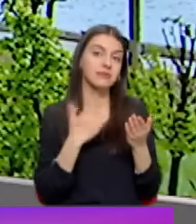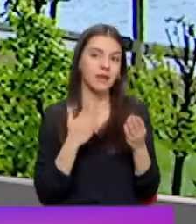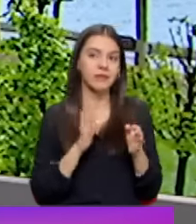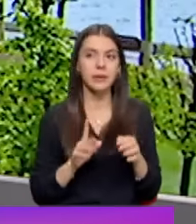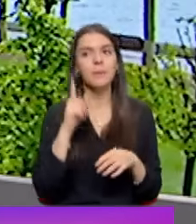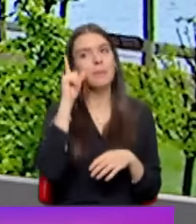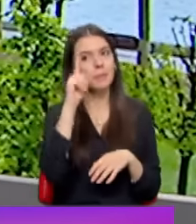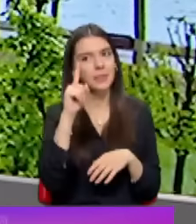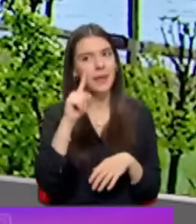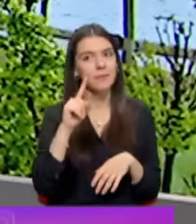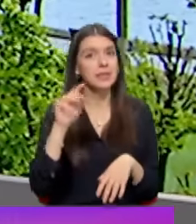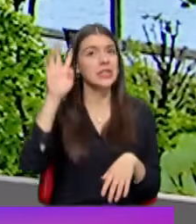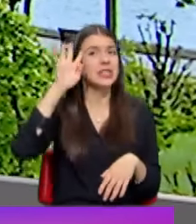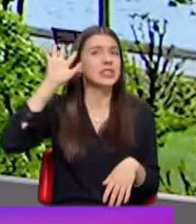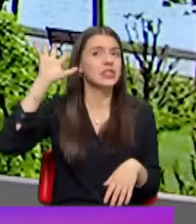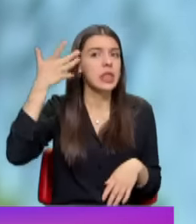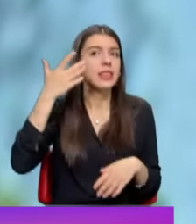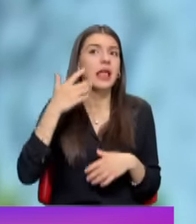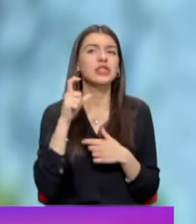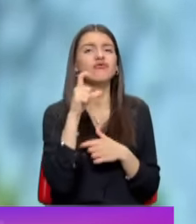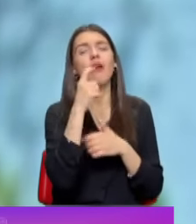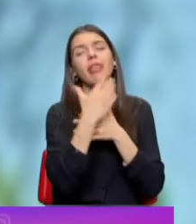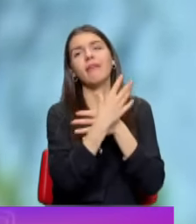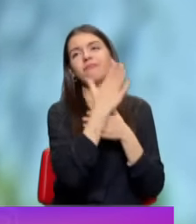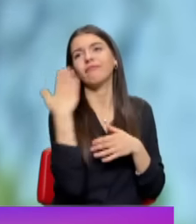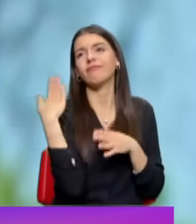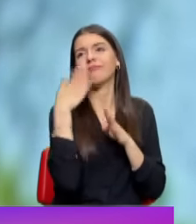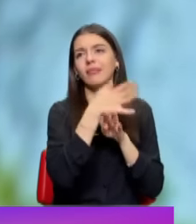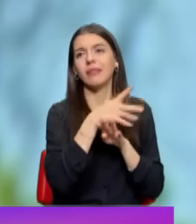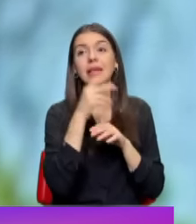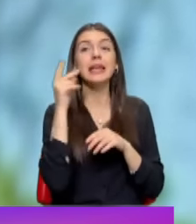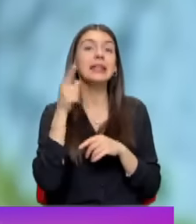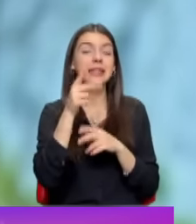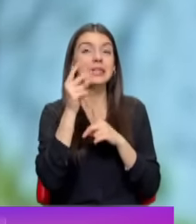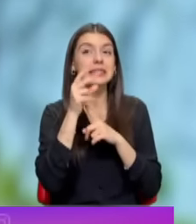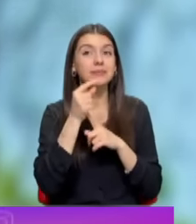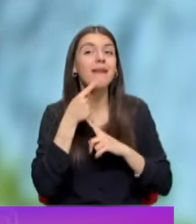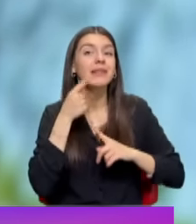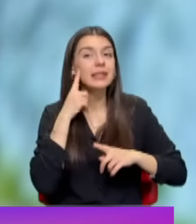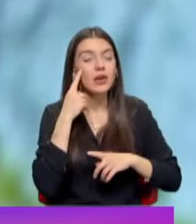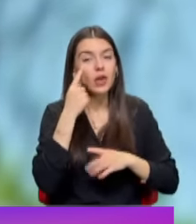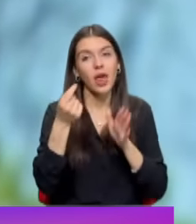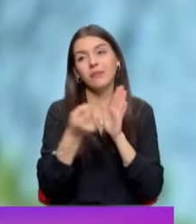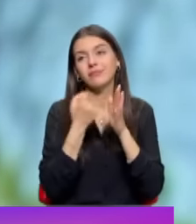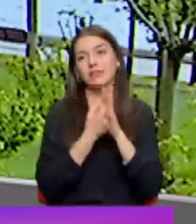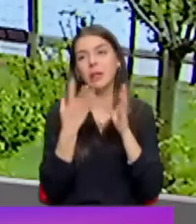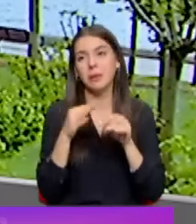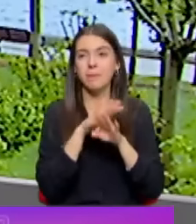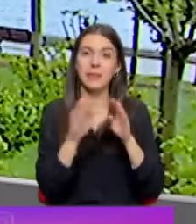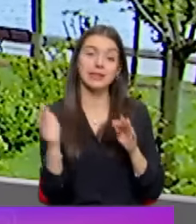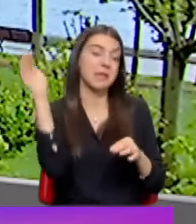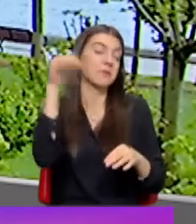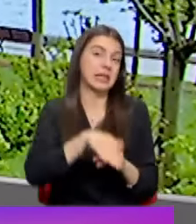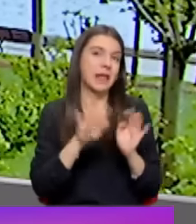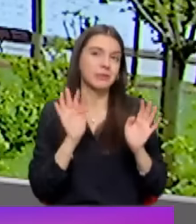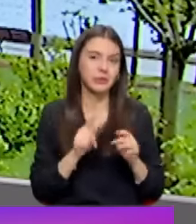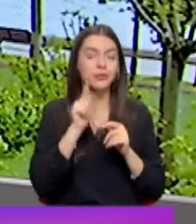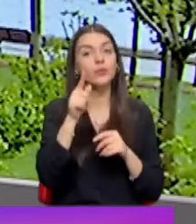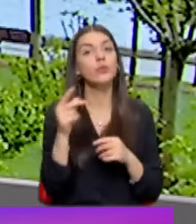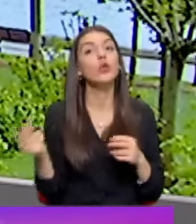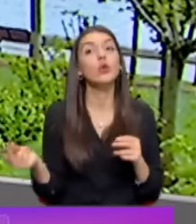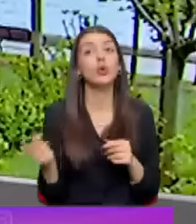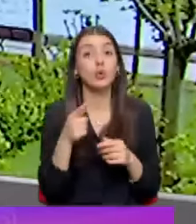Bir de Cinnetten Cennete İsmail Sağır tarafından kaleme alınmış ve yolu yine masamıza düşmüş bir kitap. Kurtuluşa giden